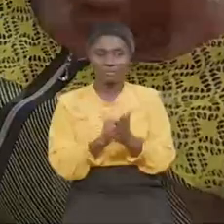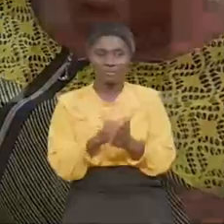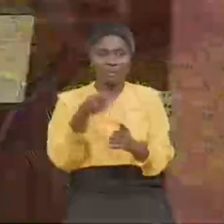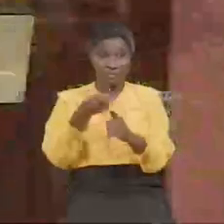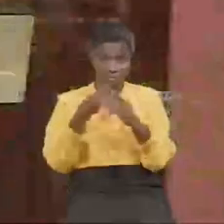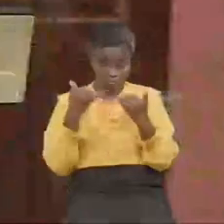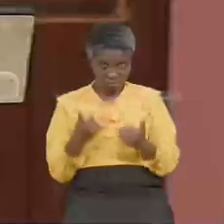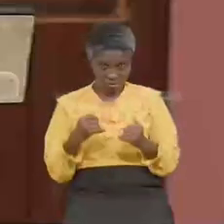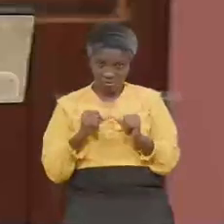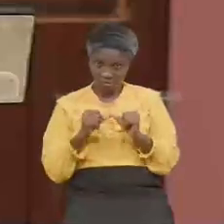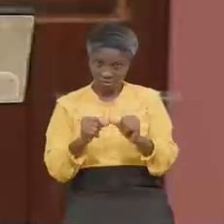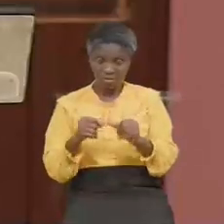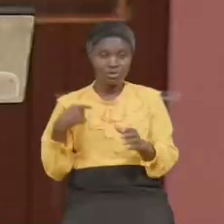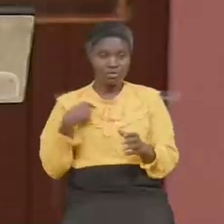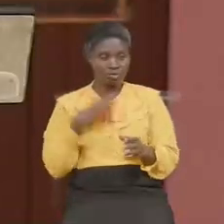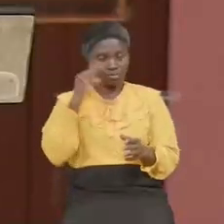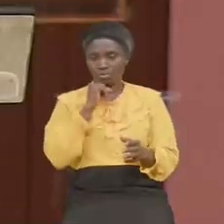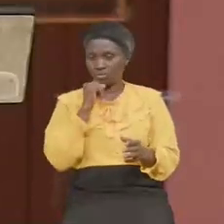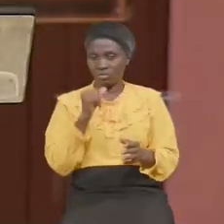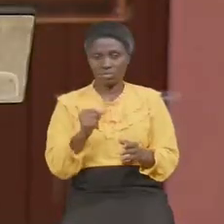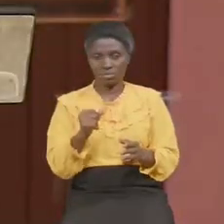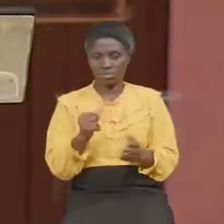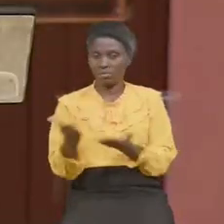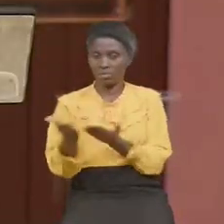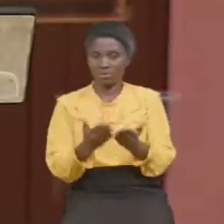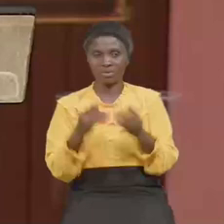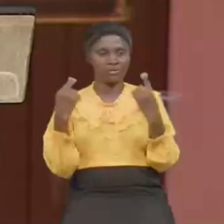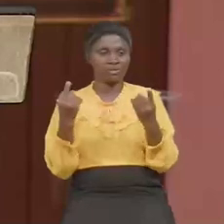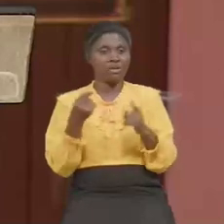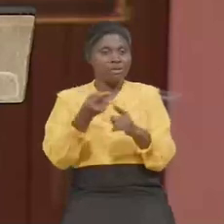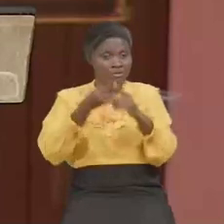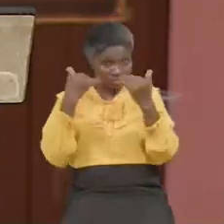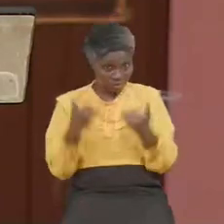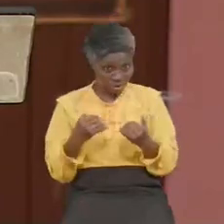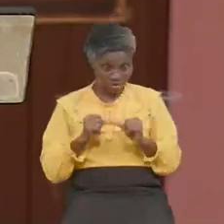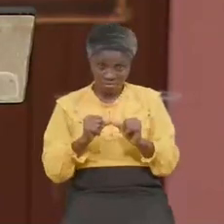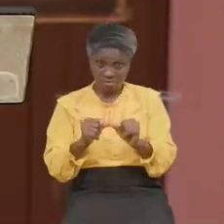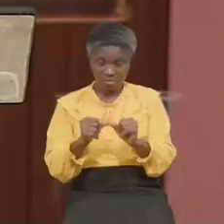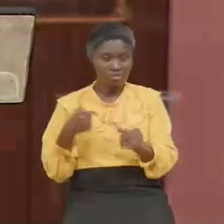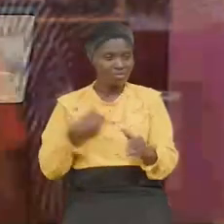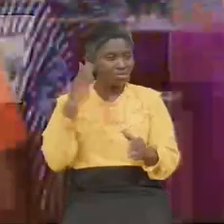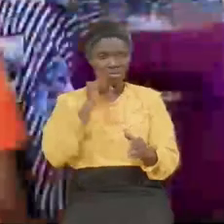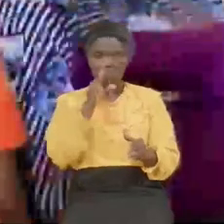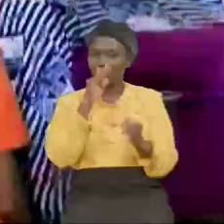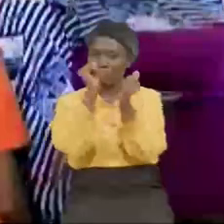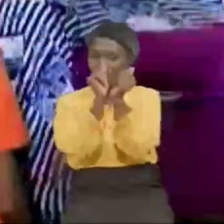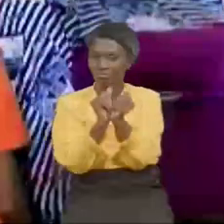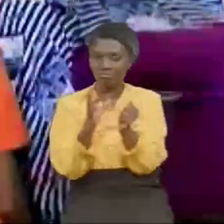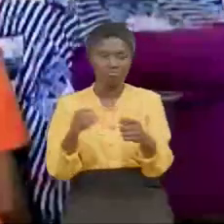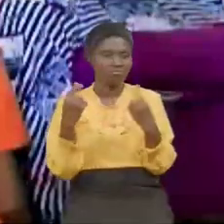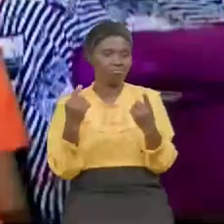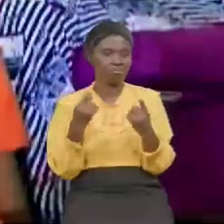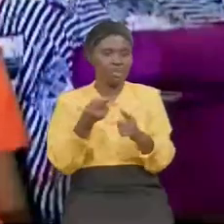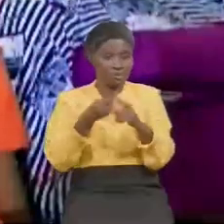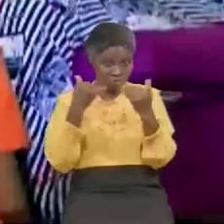soyons plus esclaves du péché. Désormais, nous ne serons plus des esclaves du péché. Désormais, nous ne serons